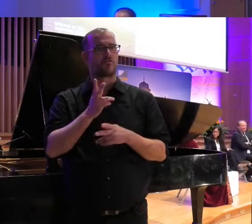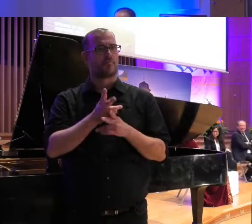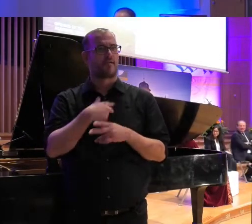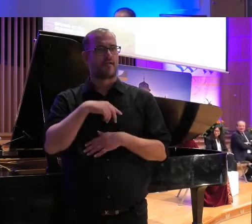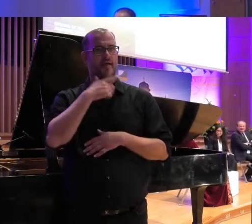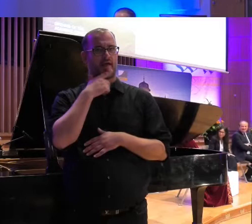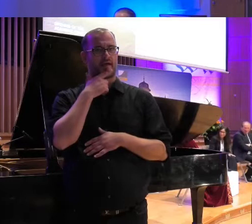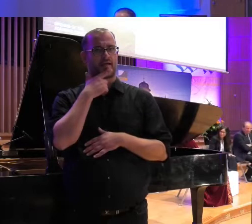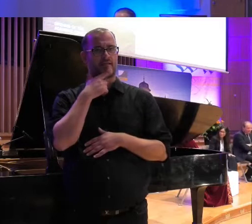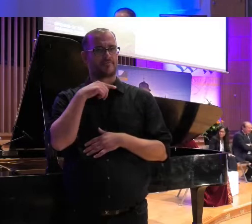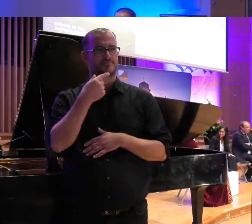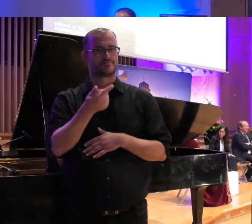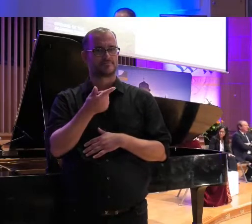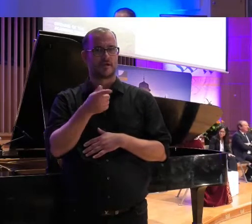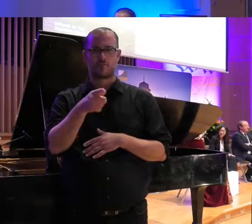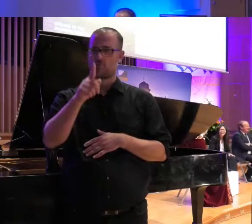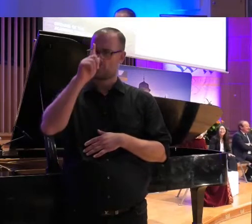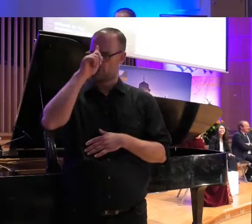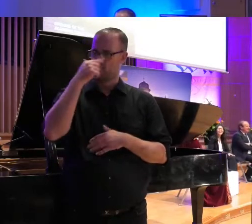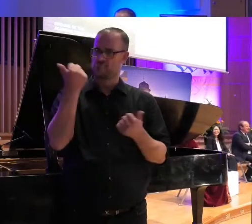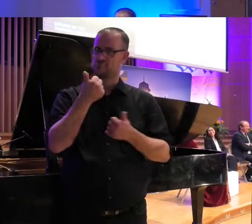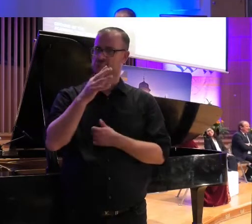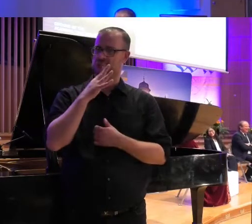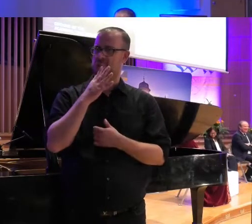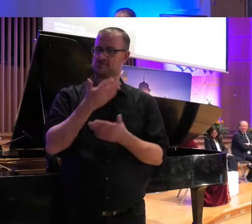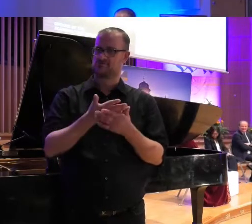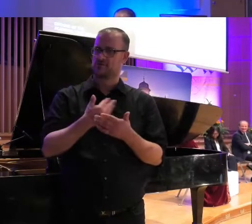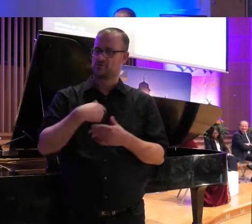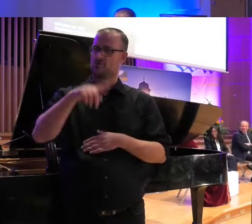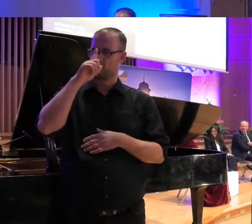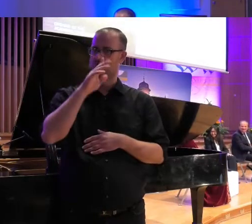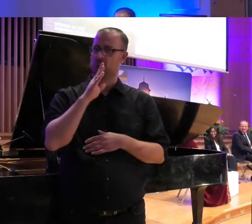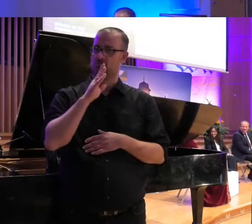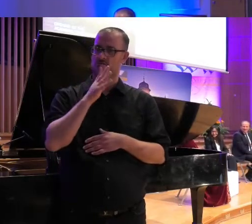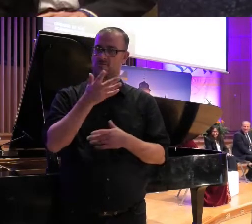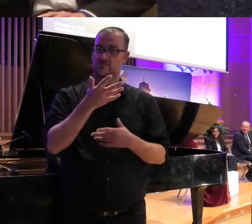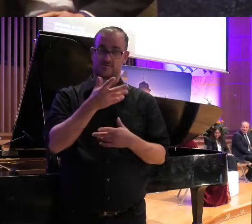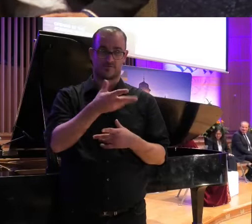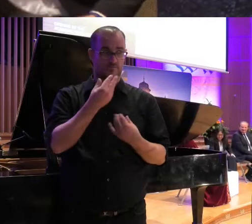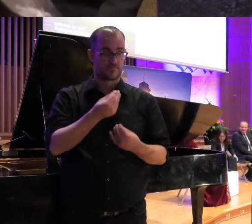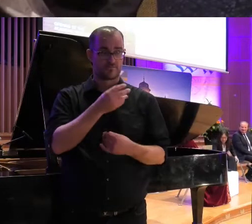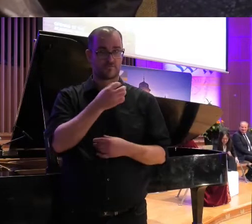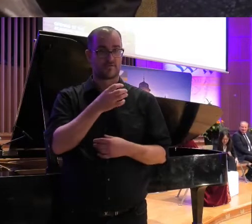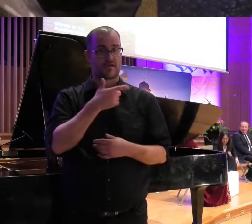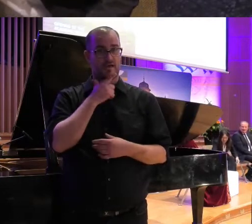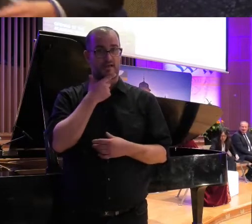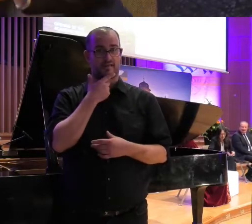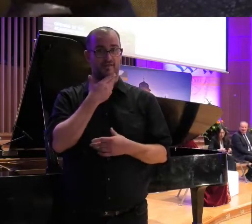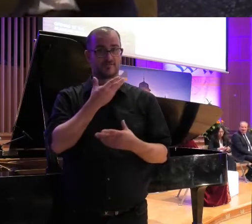aber ich glaube, da du fantastisch Deutsch sprichst, können wir das auch in Deutsch machen. Aber would you prefer English? So,